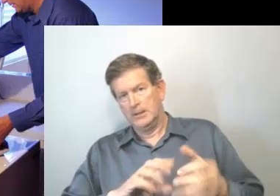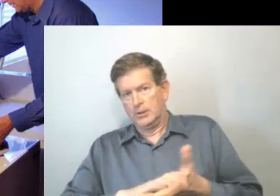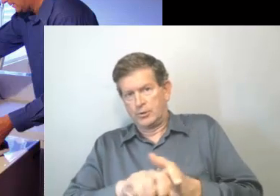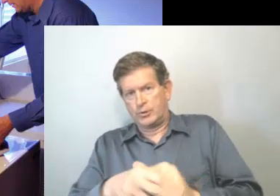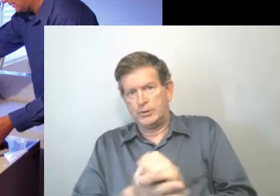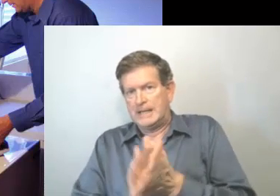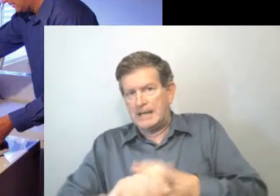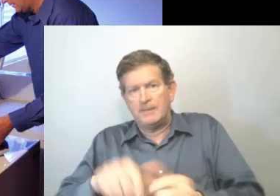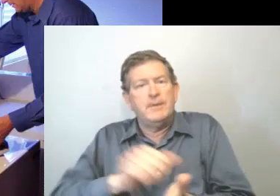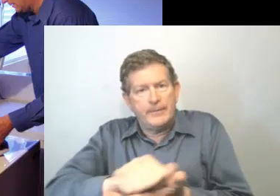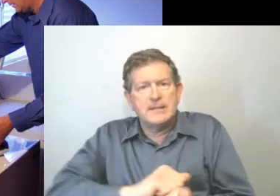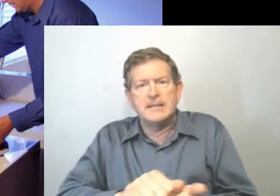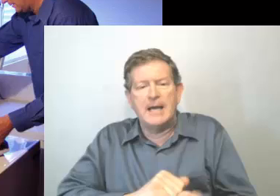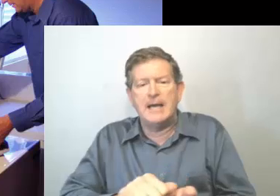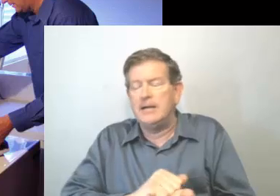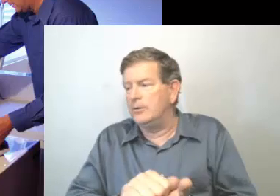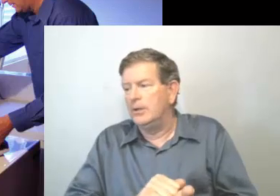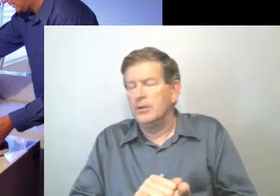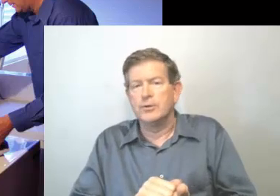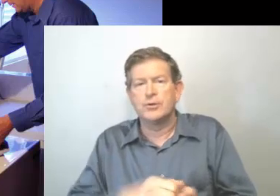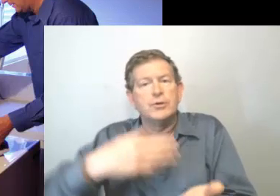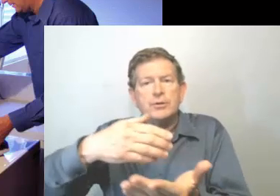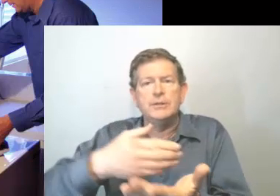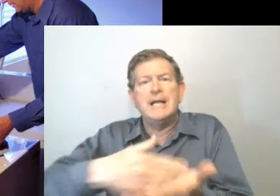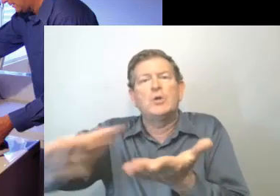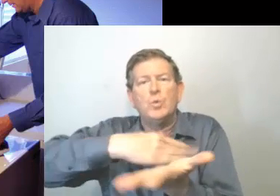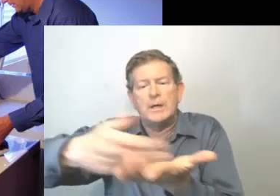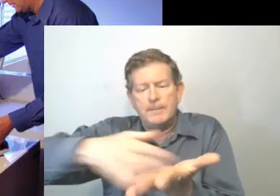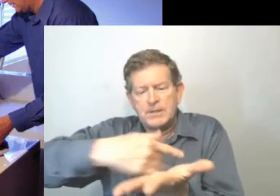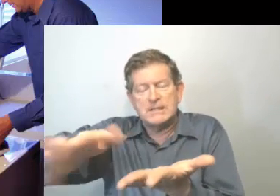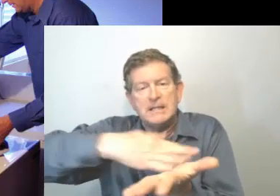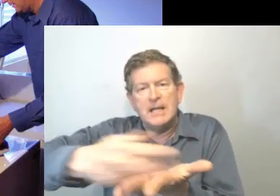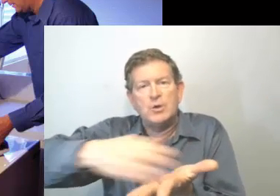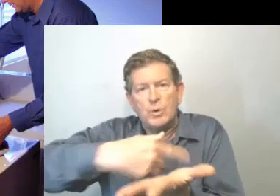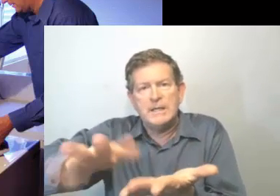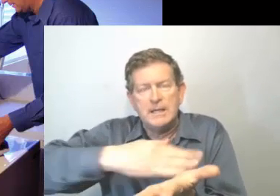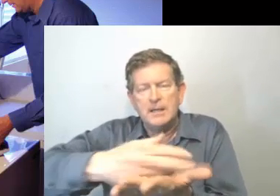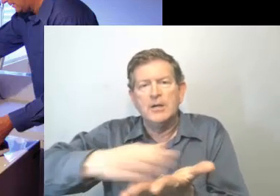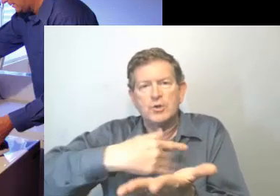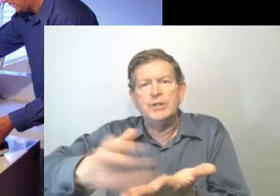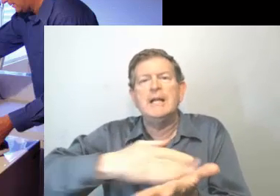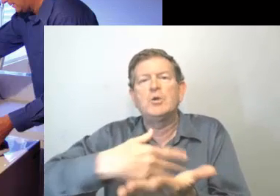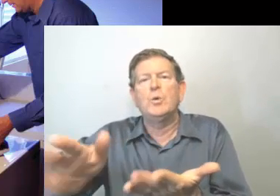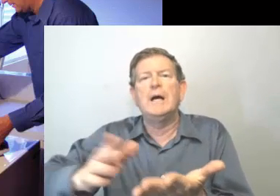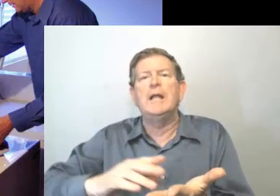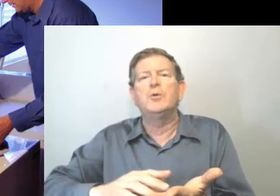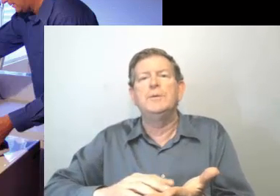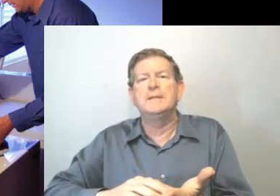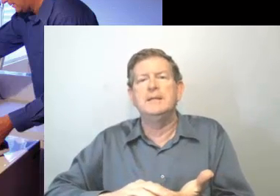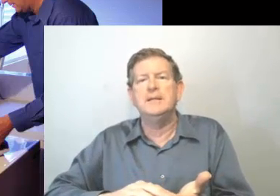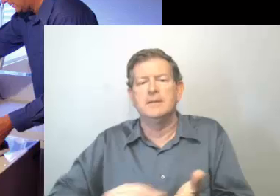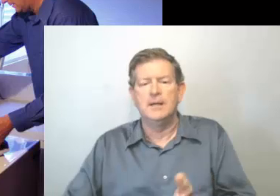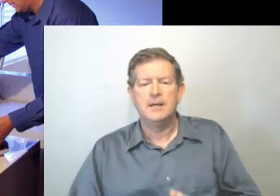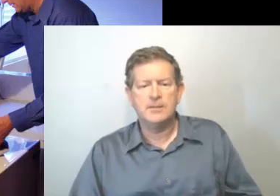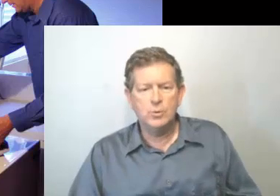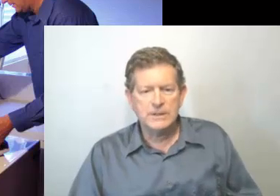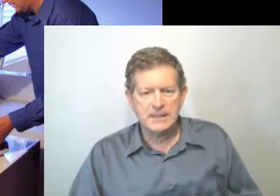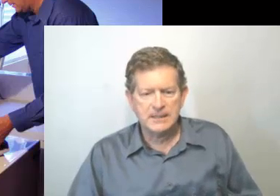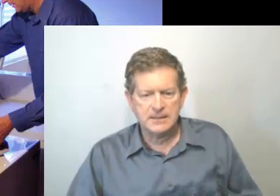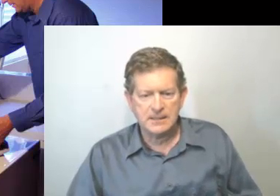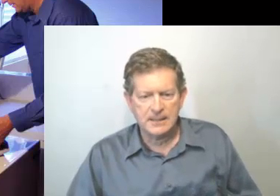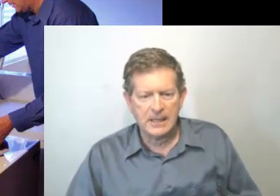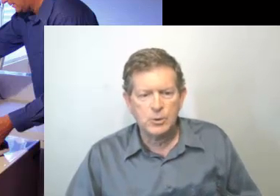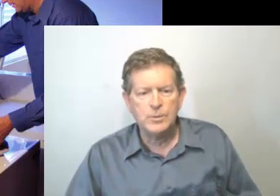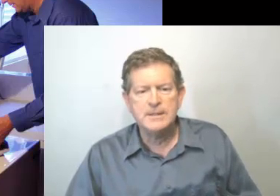lit, je lave la vaisselle, je nettoie, ça c'est nettoyer, je nettoie la cuisine. Tout